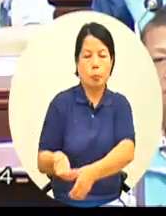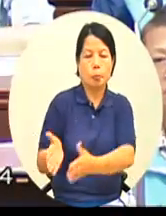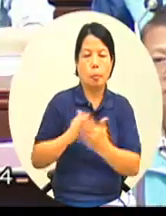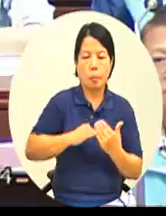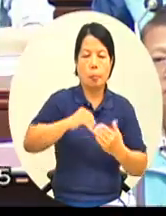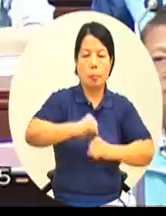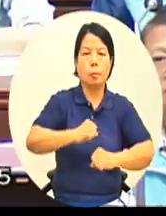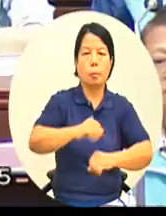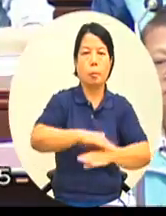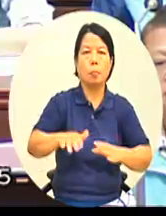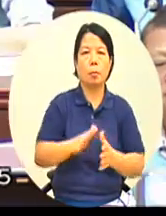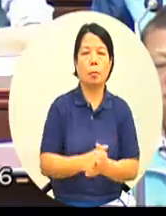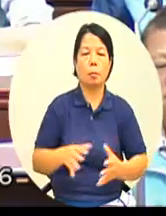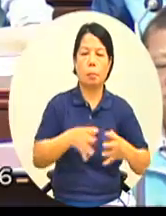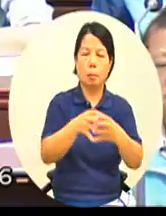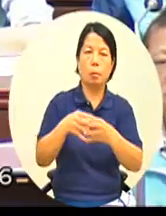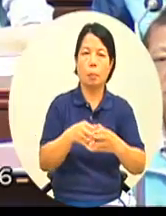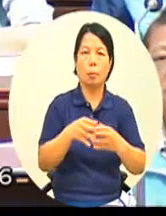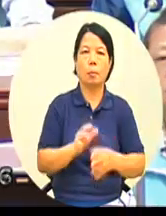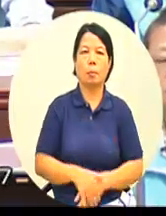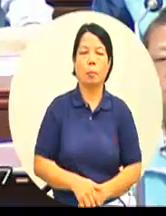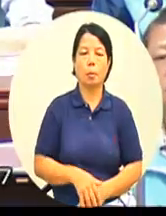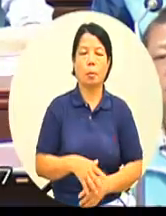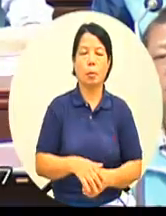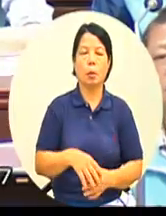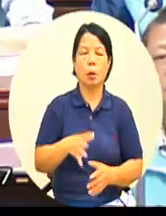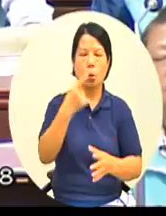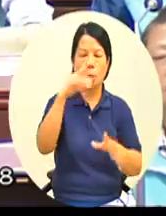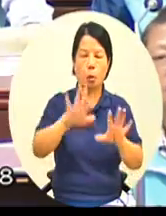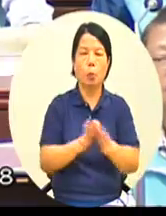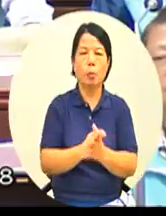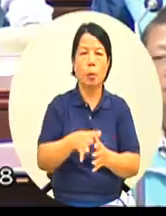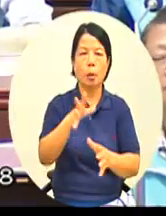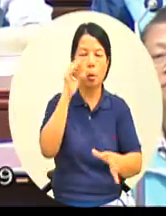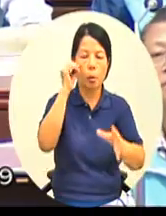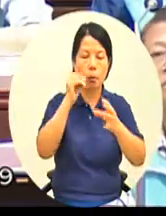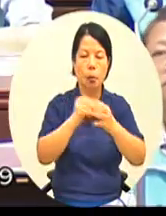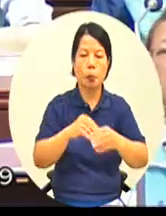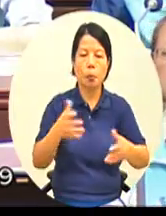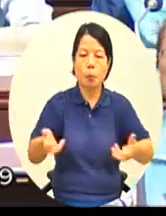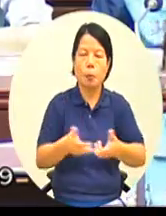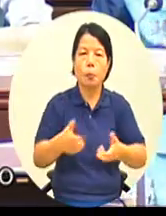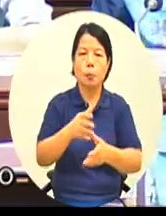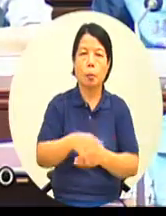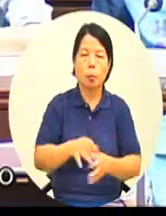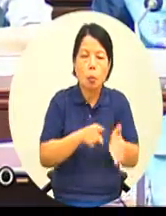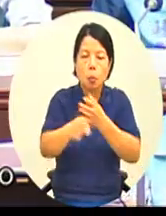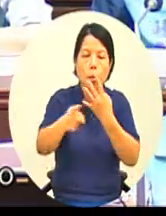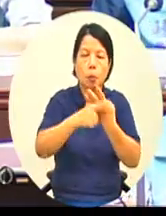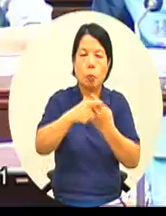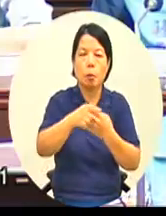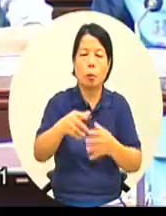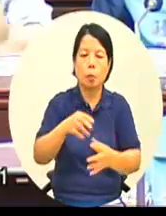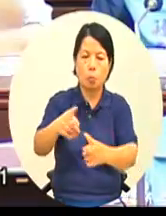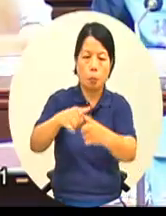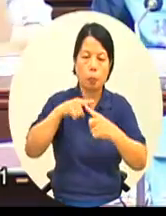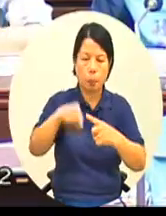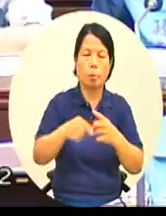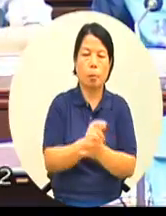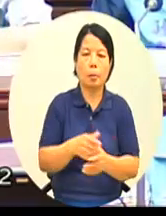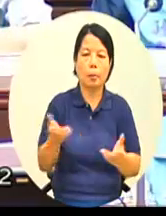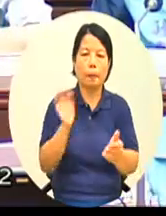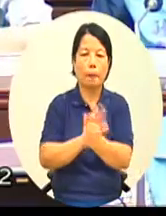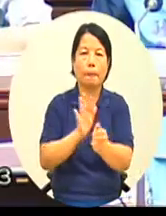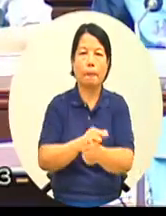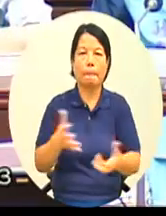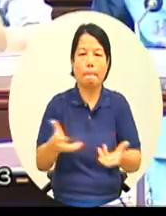合了我们的职能治疗，好，这样子的一个专业的人力进来，然后